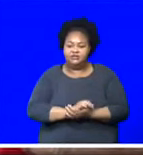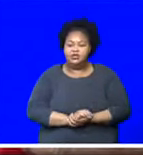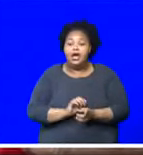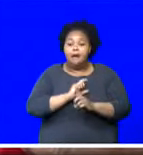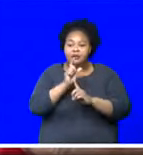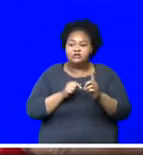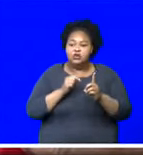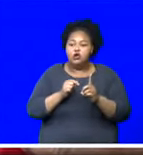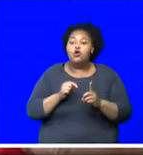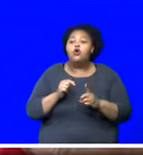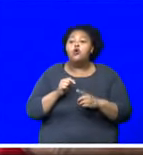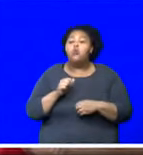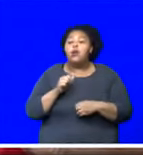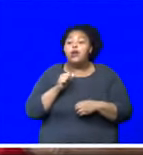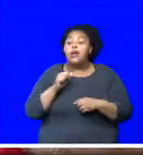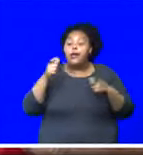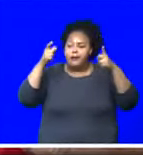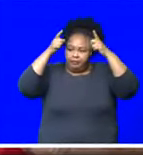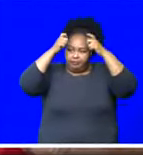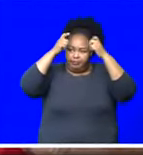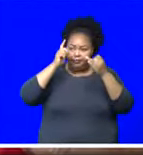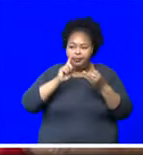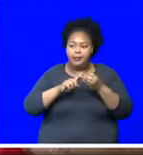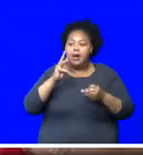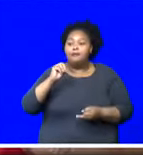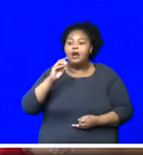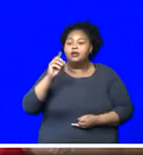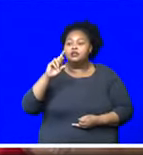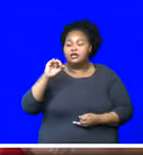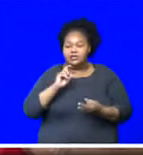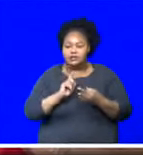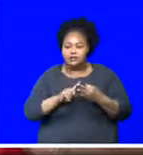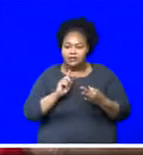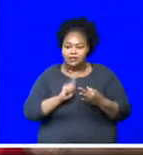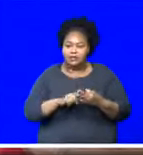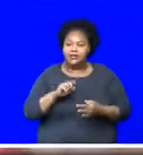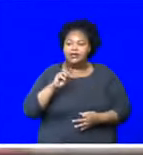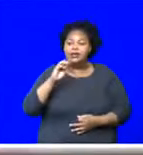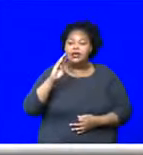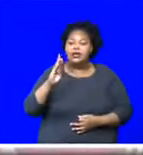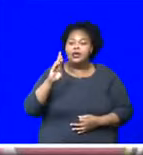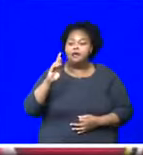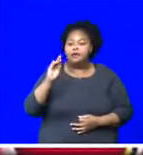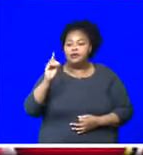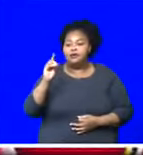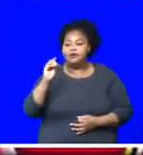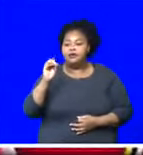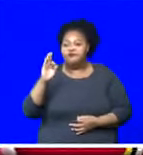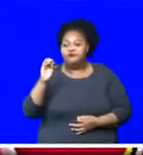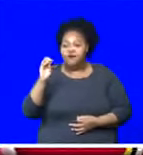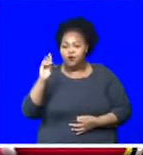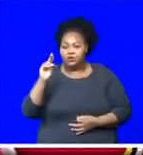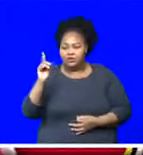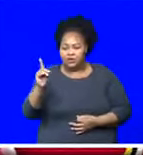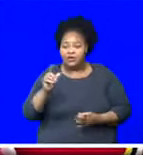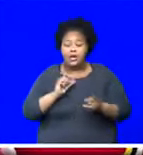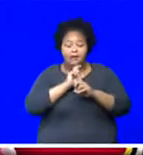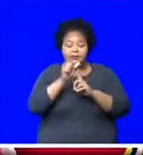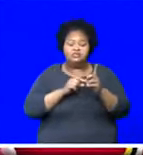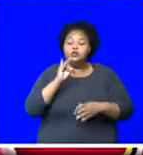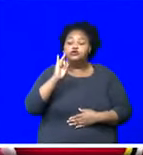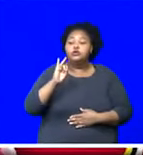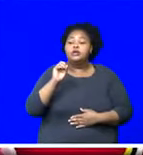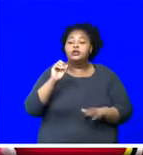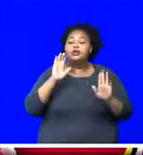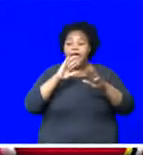United, Gareth Bale weReal Madrid kanye naChristian Eriksen weBradford khona eNgilandi. Paul Pogba loneminyaka leng-29